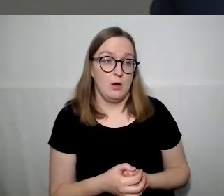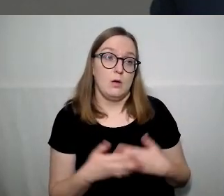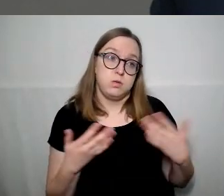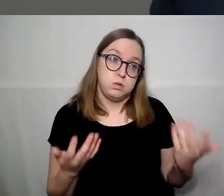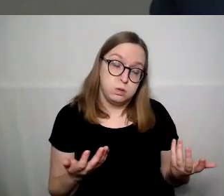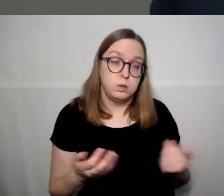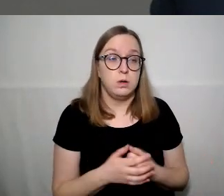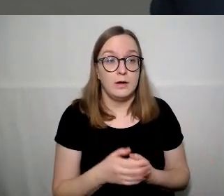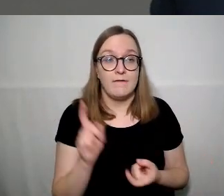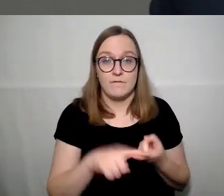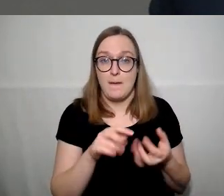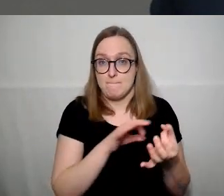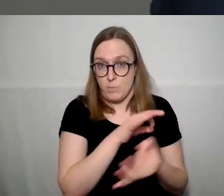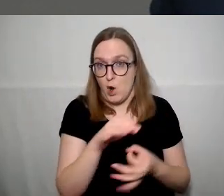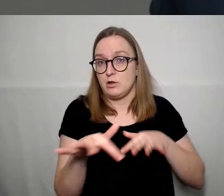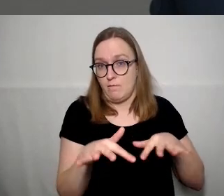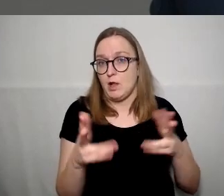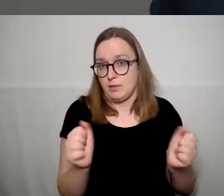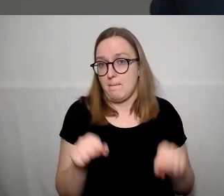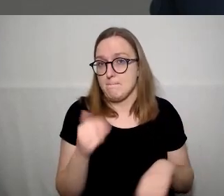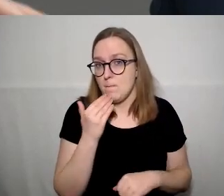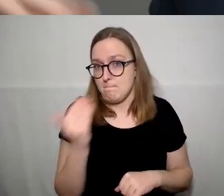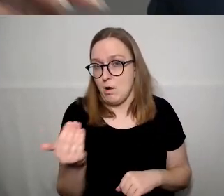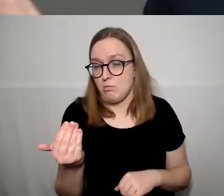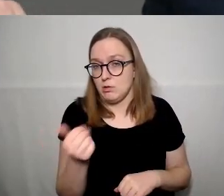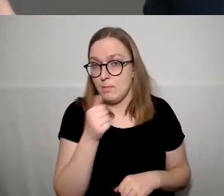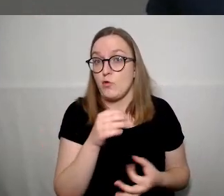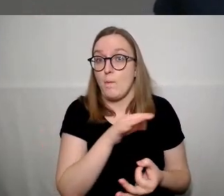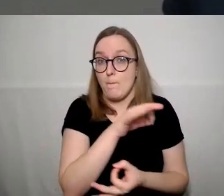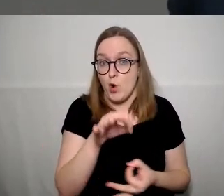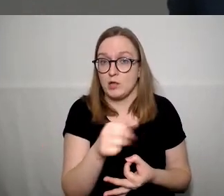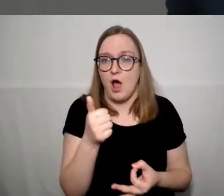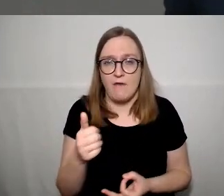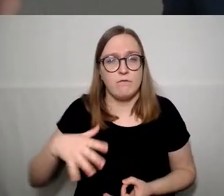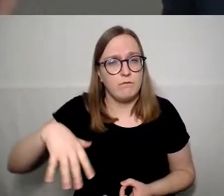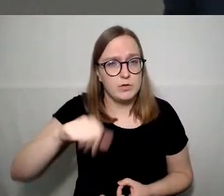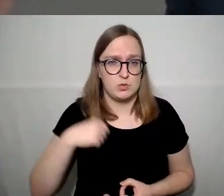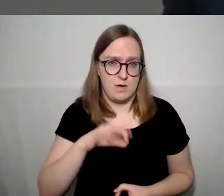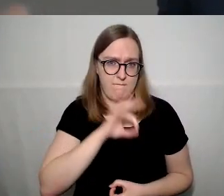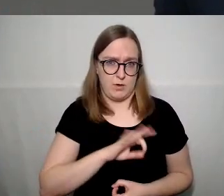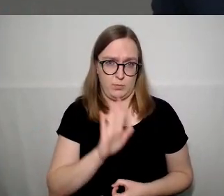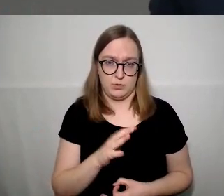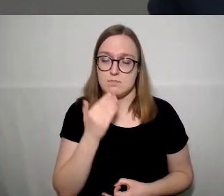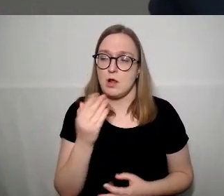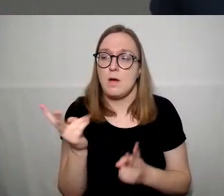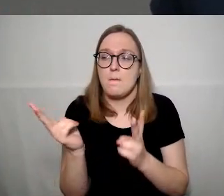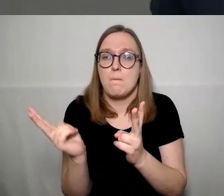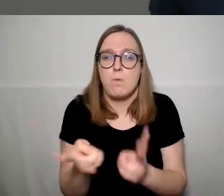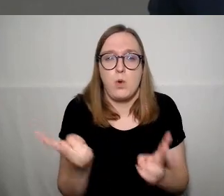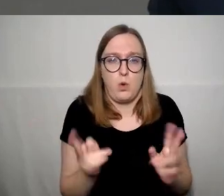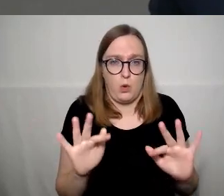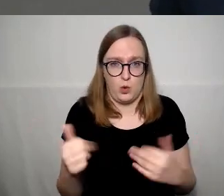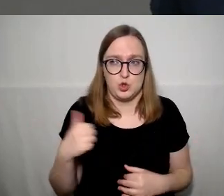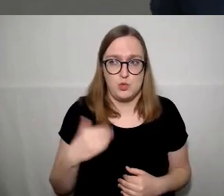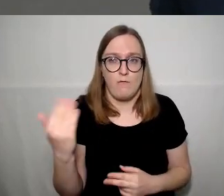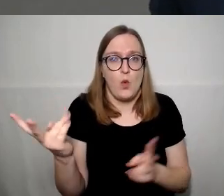Per projektinę veiklą, tarkim, galima būtų atsiklausti irgi, kad tie projektai didžiausią naudą neštų tiem, kokie poreikiai yra Elektrėnų savivaldybės gyventojų ir